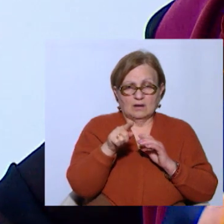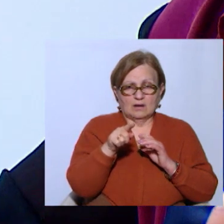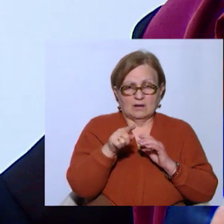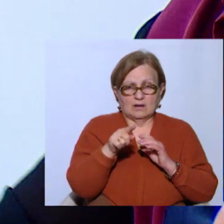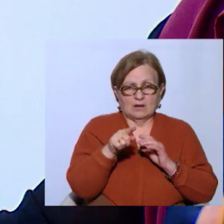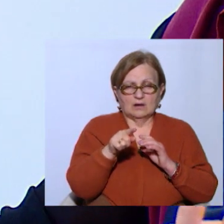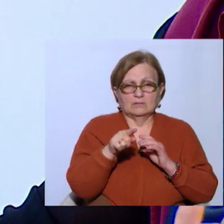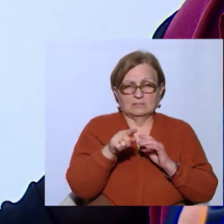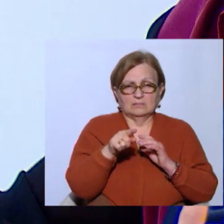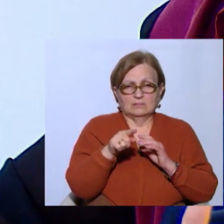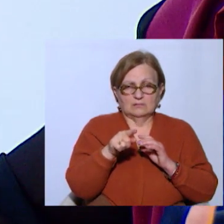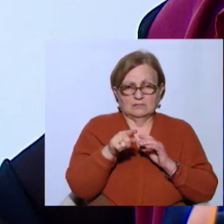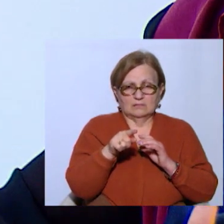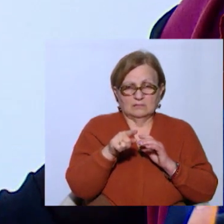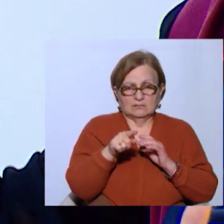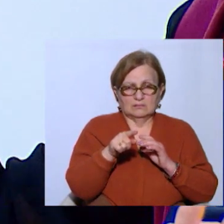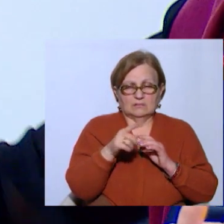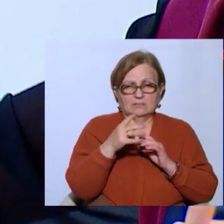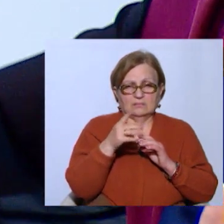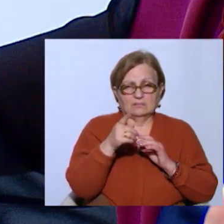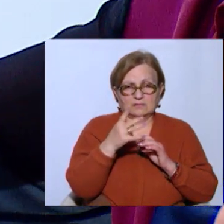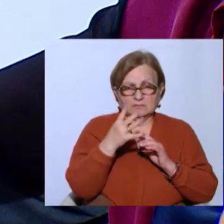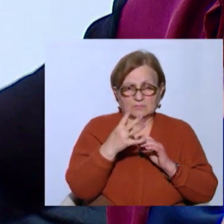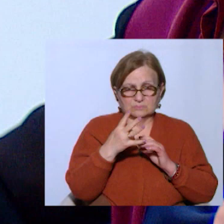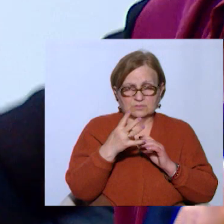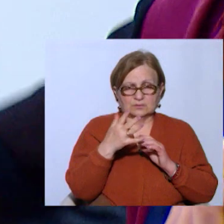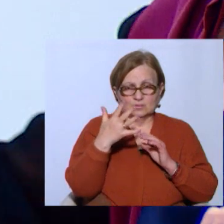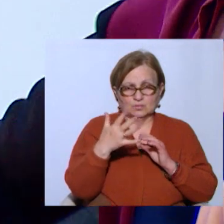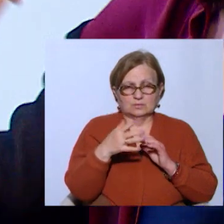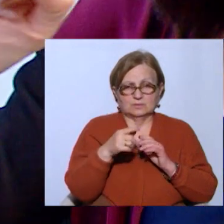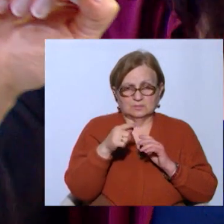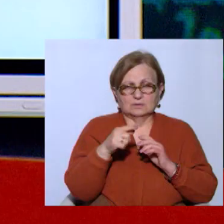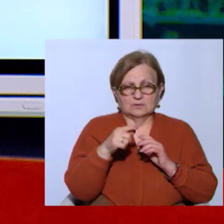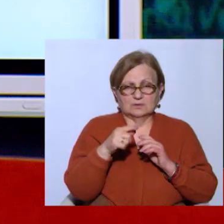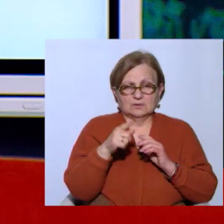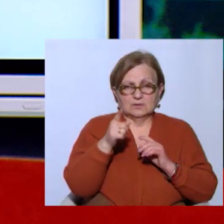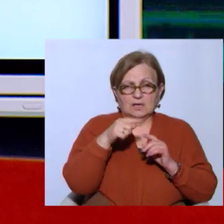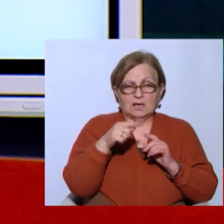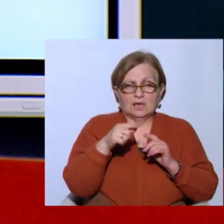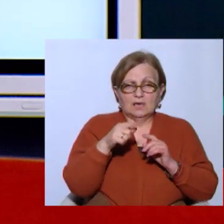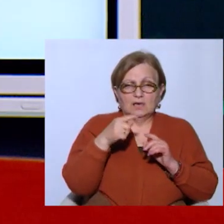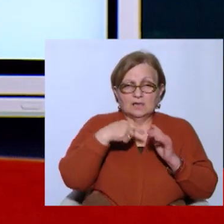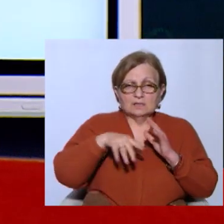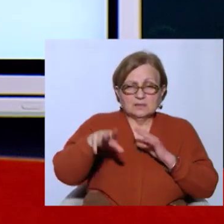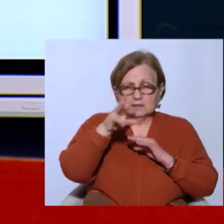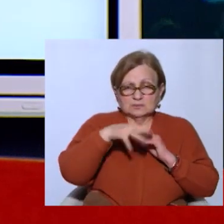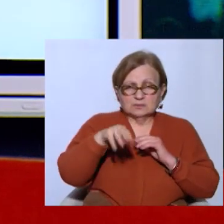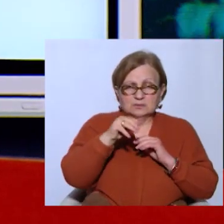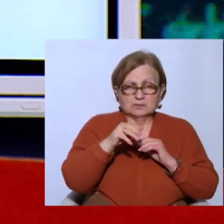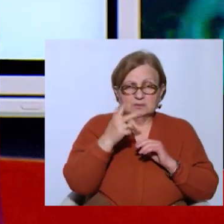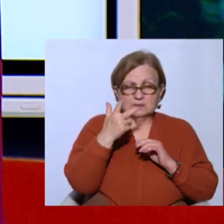ან შევაერთოთ, აი 1-2-3 4 რადიანს, 1-2-3 4 რკალის სიგრძე. ესე იგი,